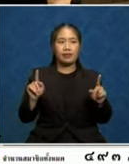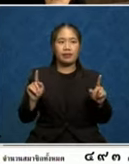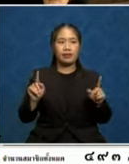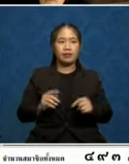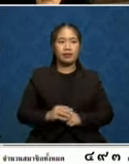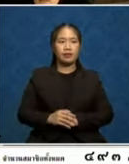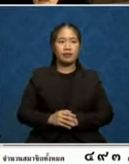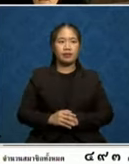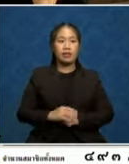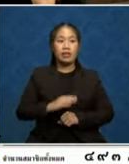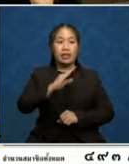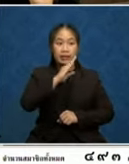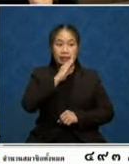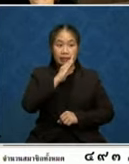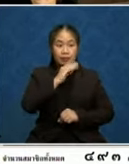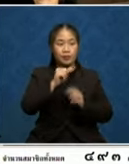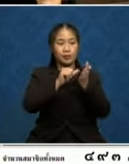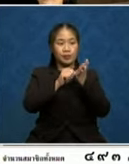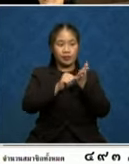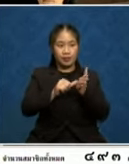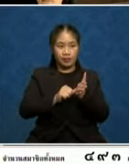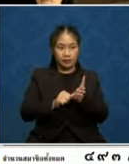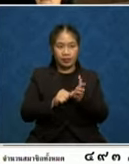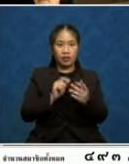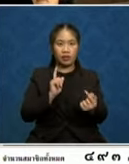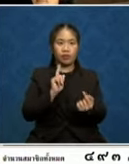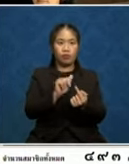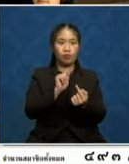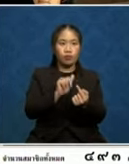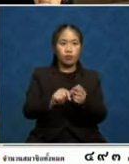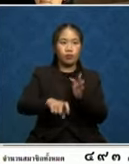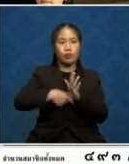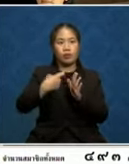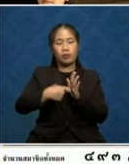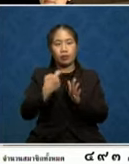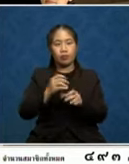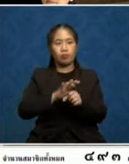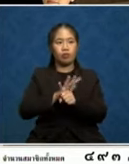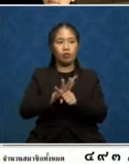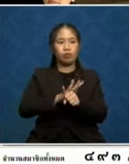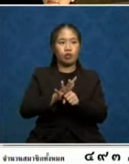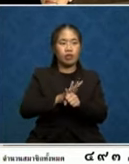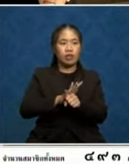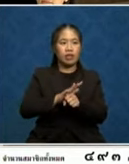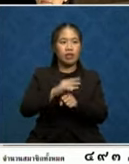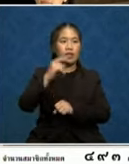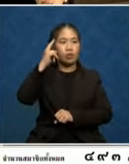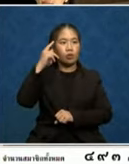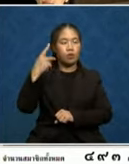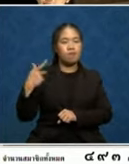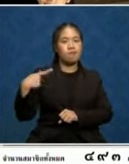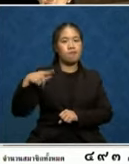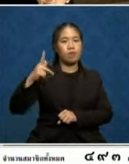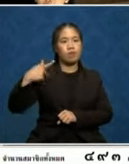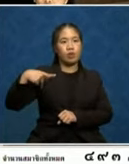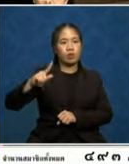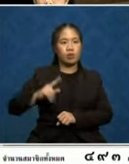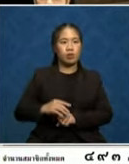แต่กรอนีมีการแก้ไขที่มความเหะสมเหตุ สมผลนะครับและเป็ประโชน์มากขึ้นเนี่ย